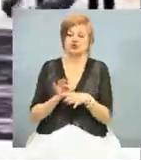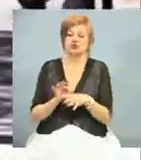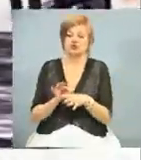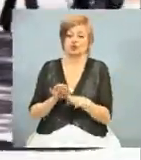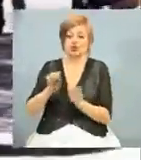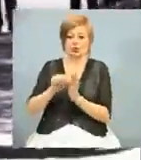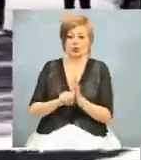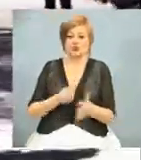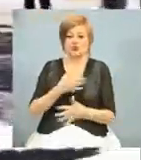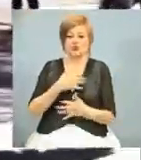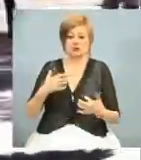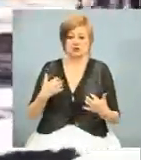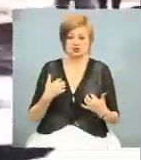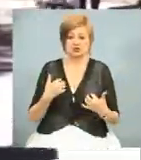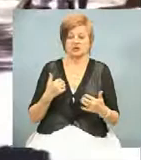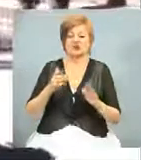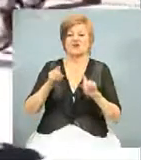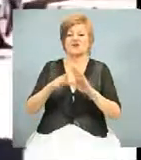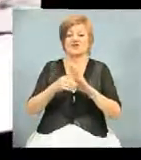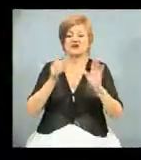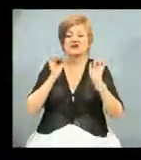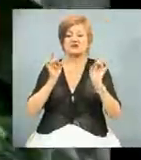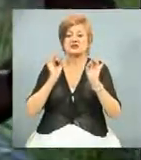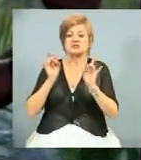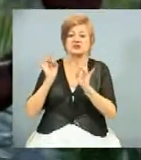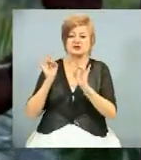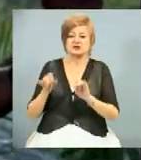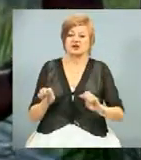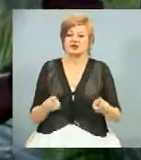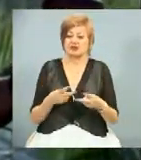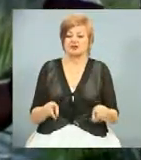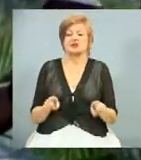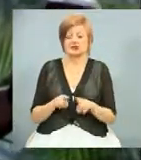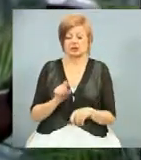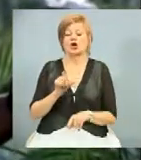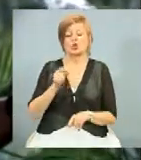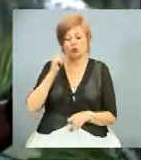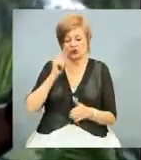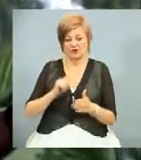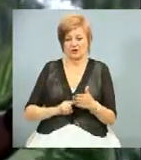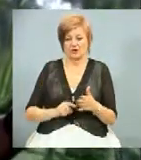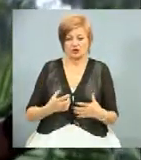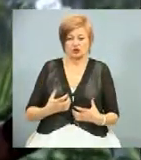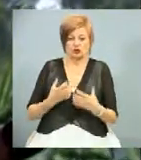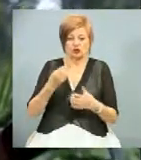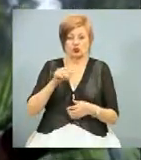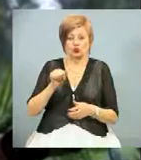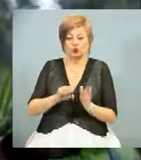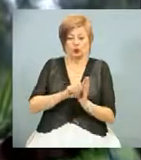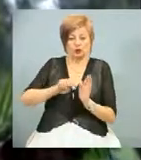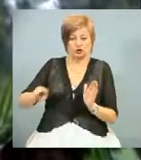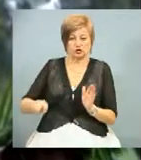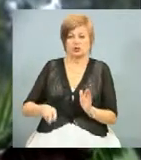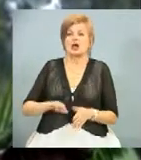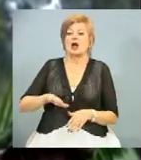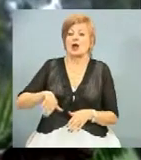тварини, били в бубни, вигукували різні звуки і танцювали. Так, люди вірили, що злий дух злякається та втече. Пізніше